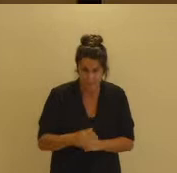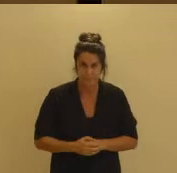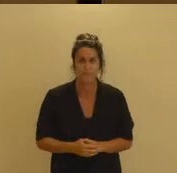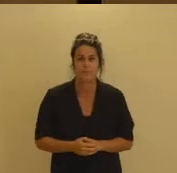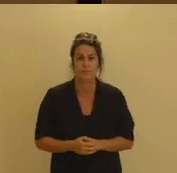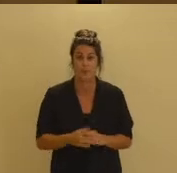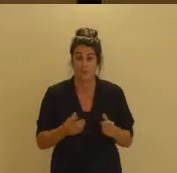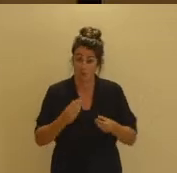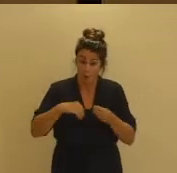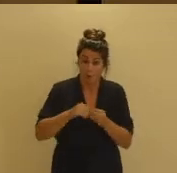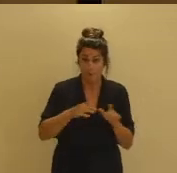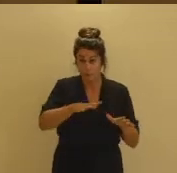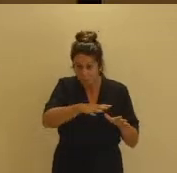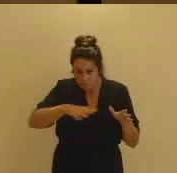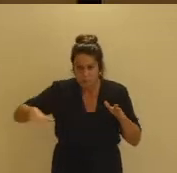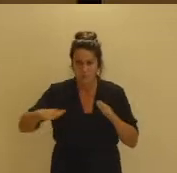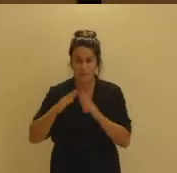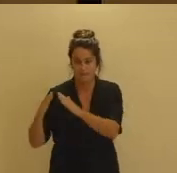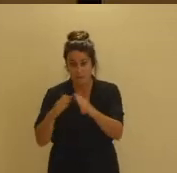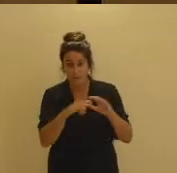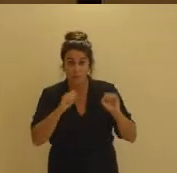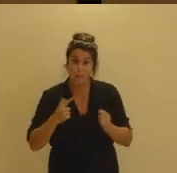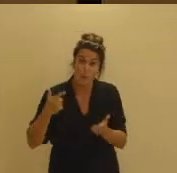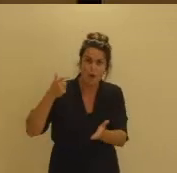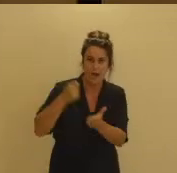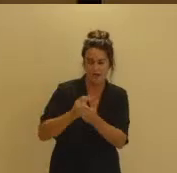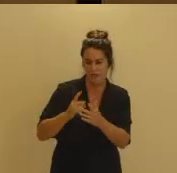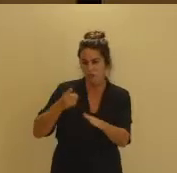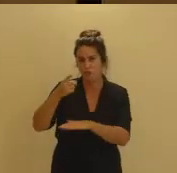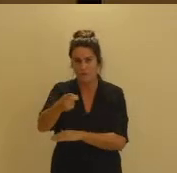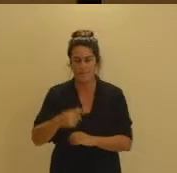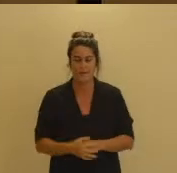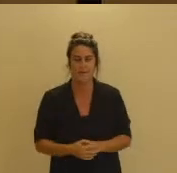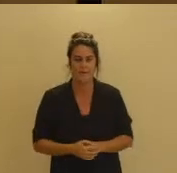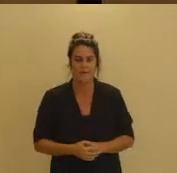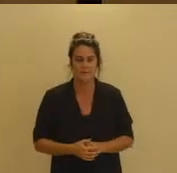d'un parc d'accession à la propriété durablement accessible.